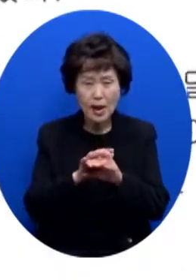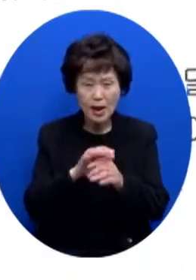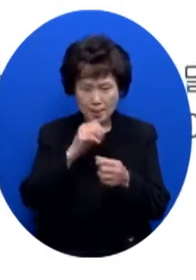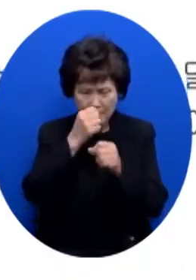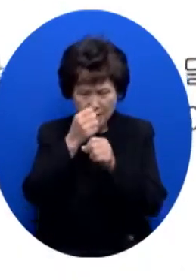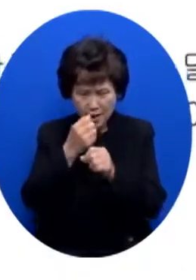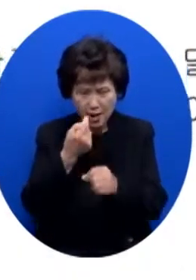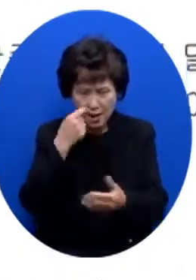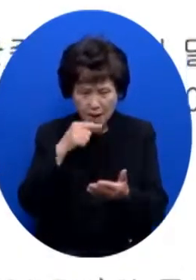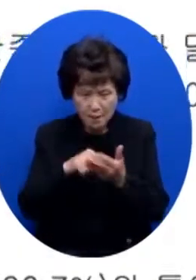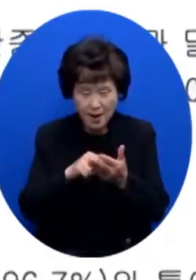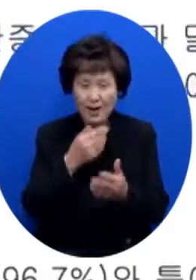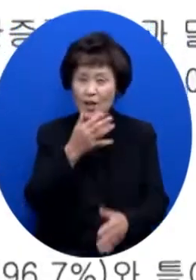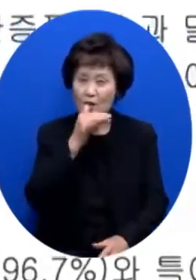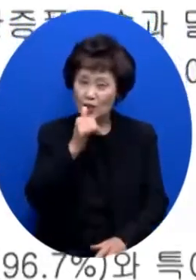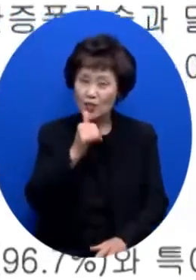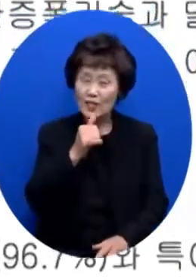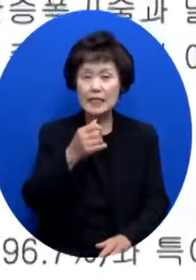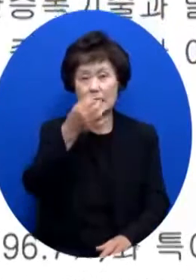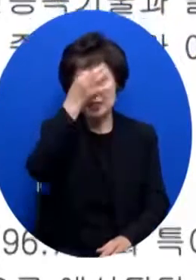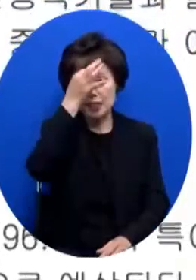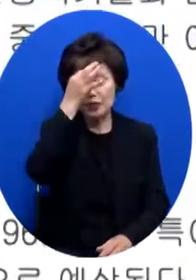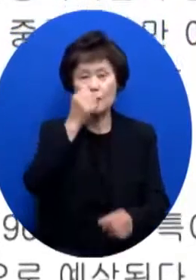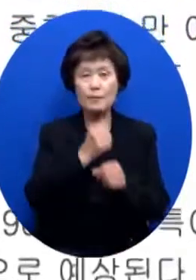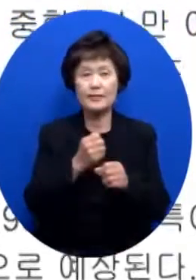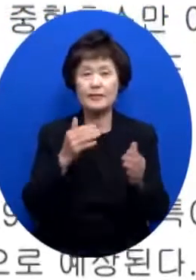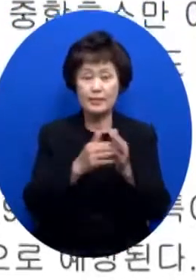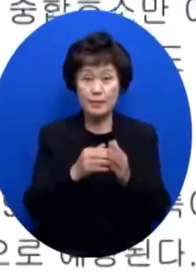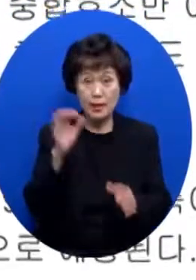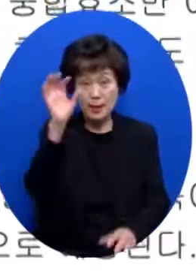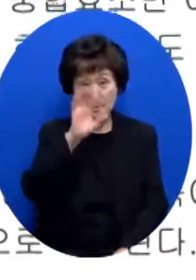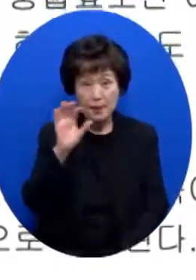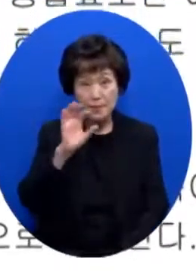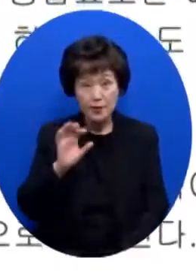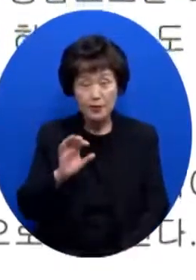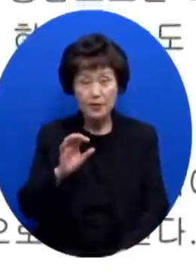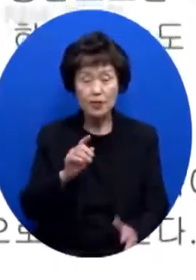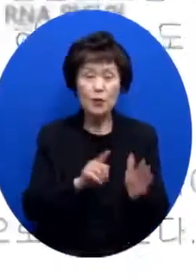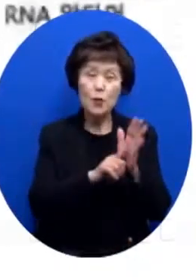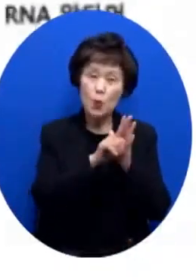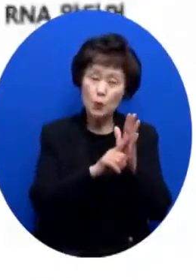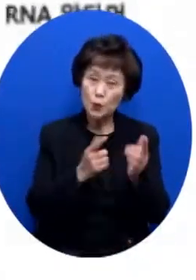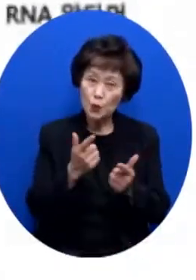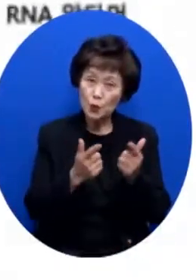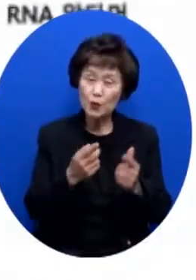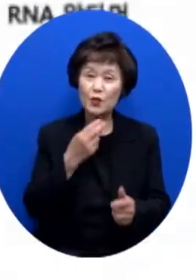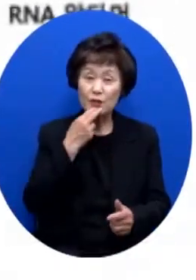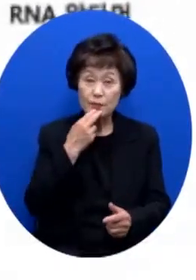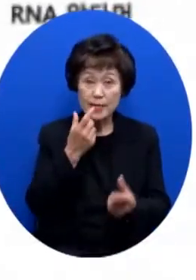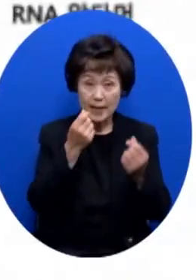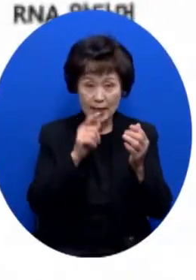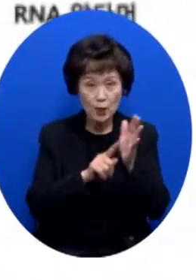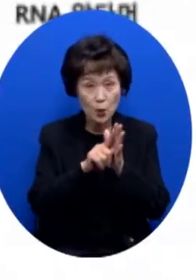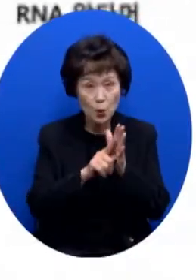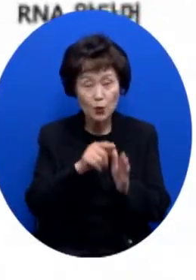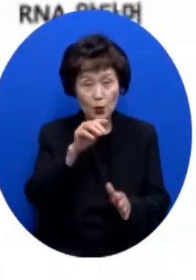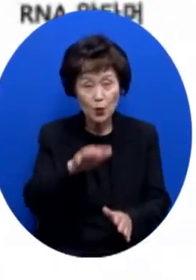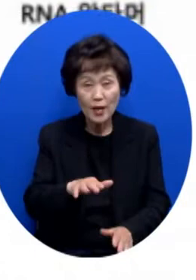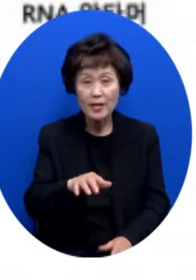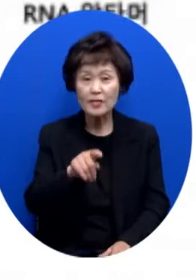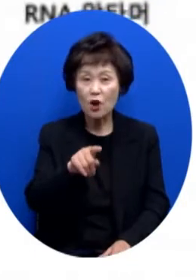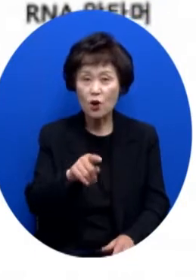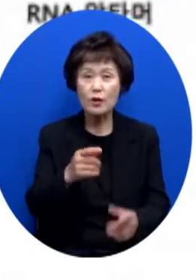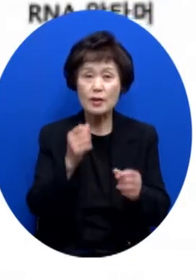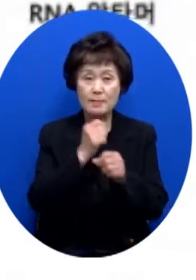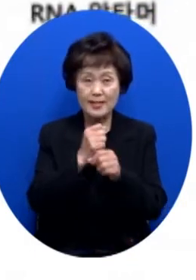밝혔습니다. 등온 핵산 증폭 기술은 반복적인 온도 조절 과정 없이 같은 온도에서 표적 핵산을 증폭하는 방법을